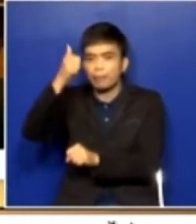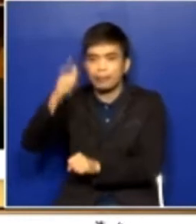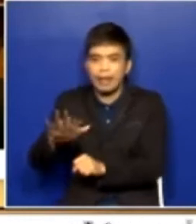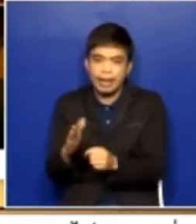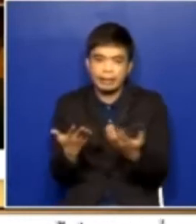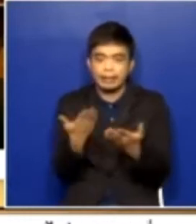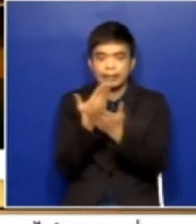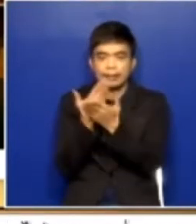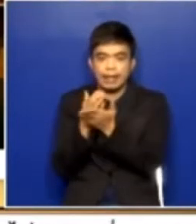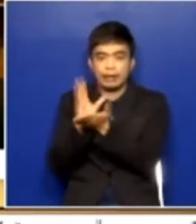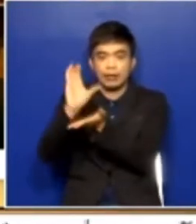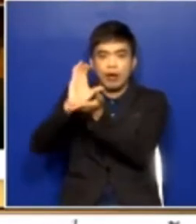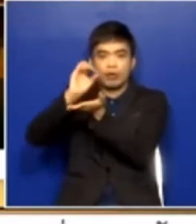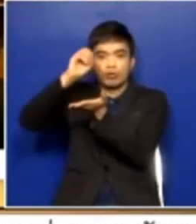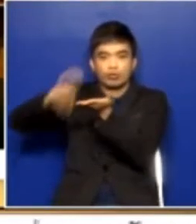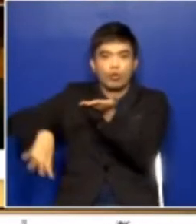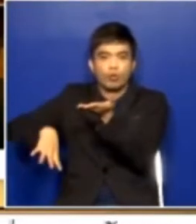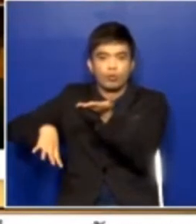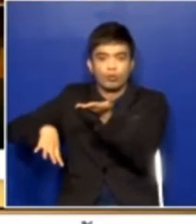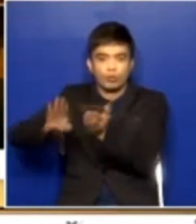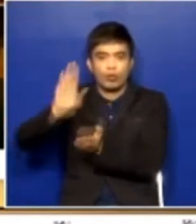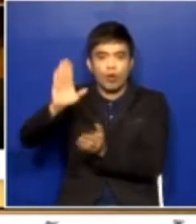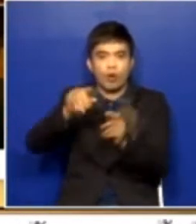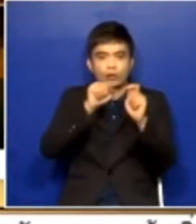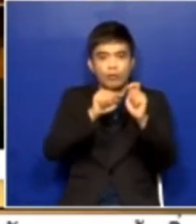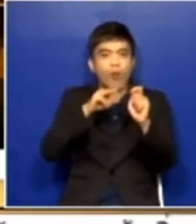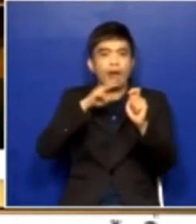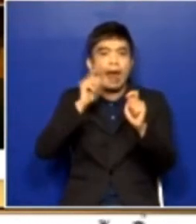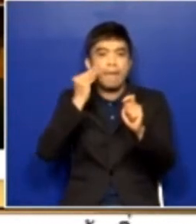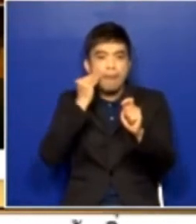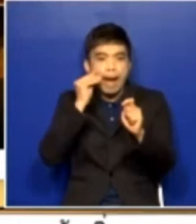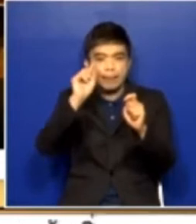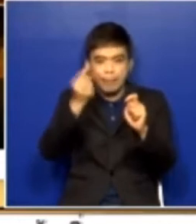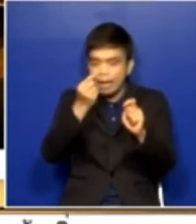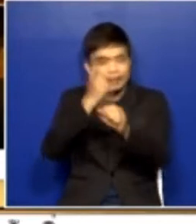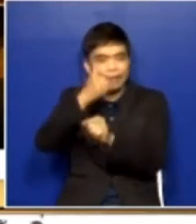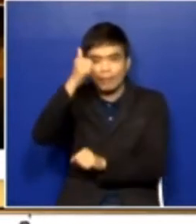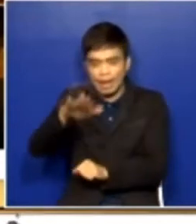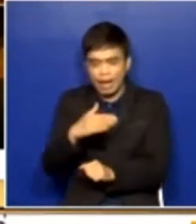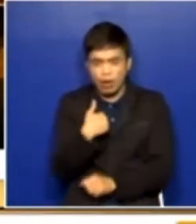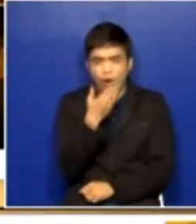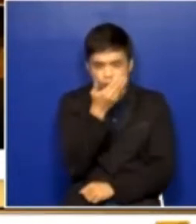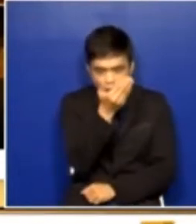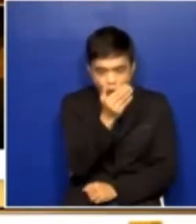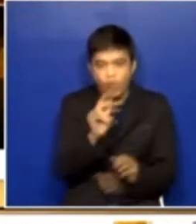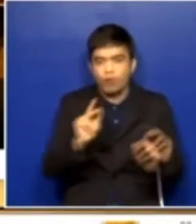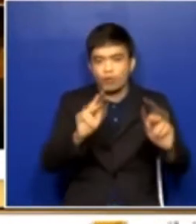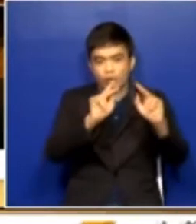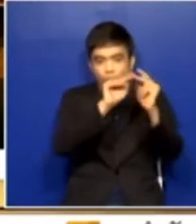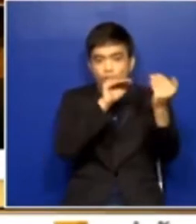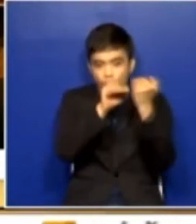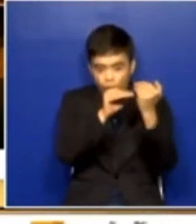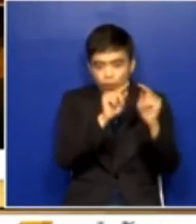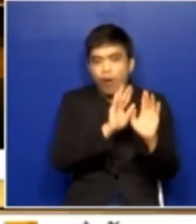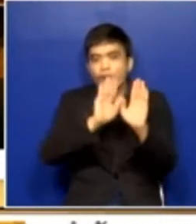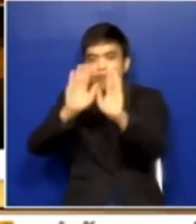บประมาณของจังหวัดนั้นตกลงที่ตำบลบ้านใหม่ไม่ได้นะครับจึงขอความอนุเคราะห์จากกระทรวงคมนาคมผ่านทางหลวงช